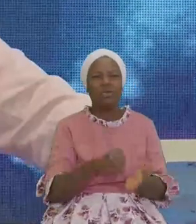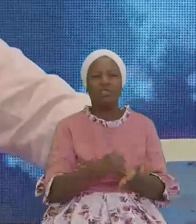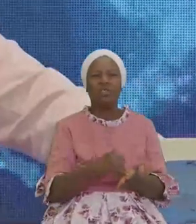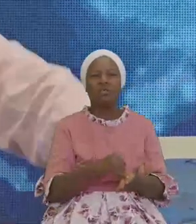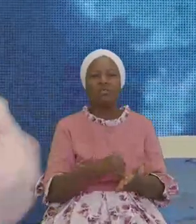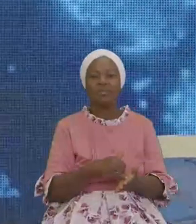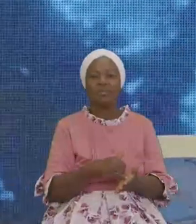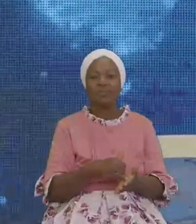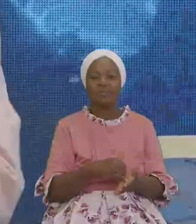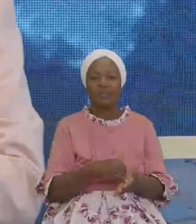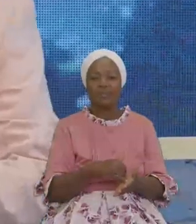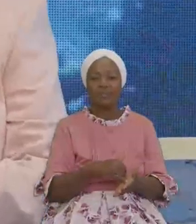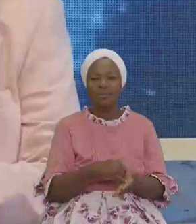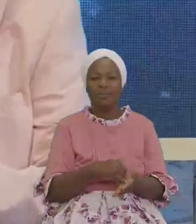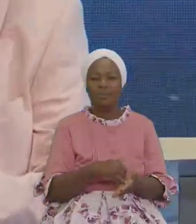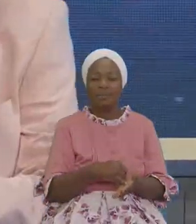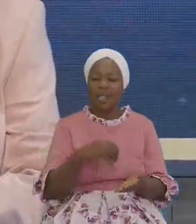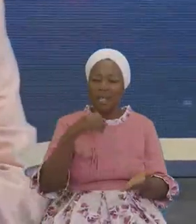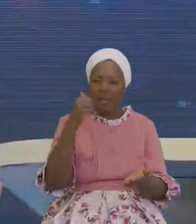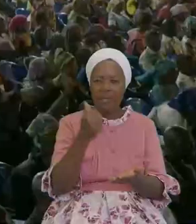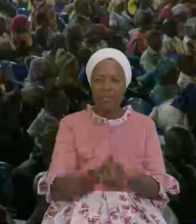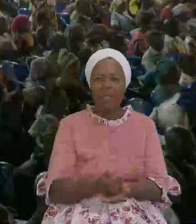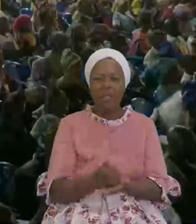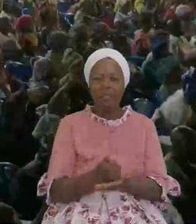Il le fera.